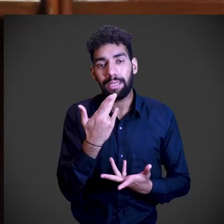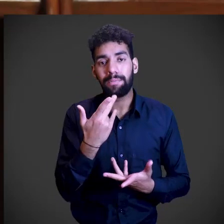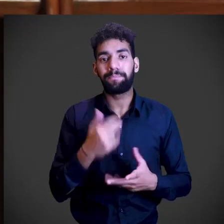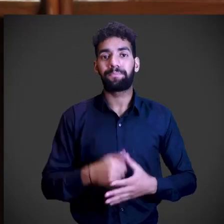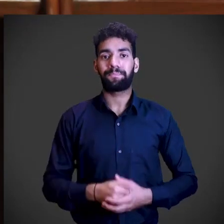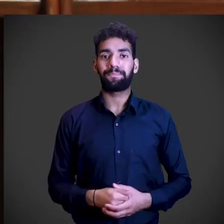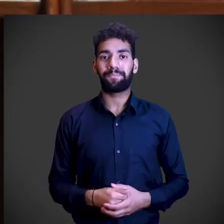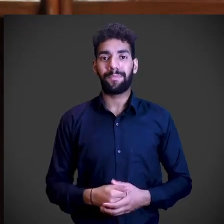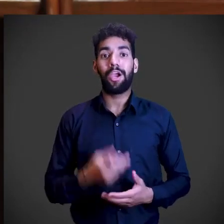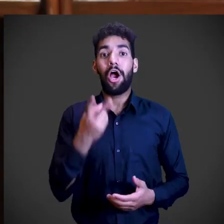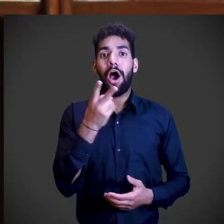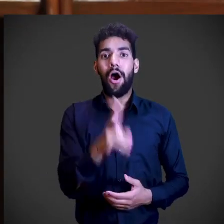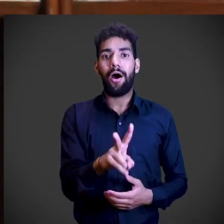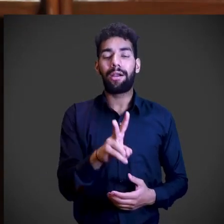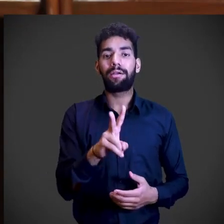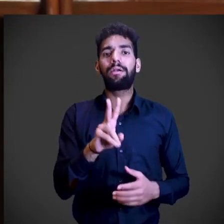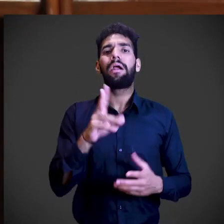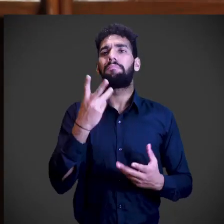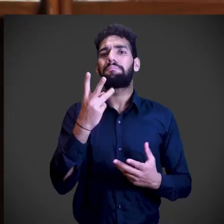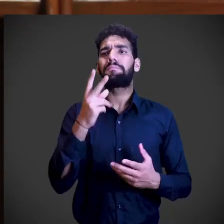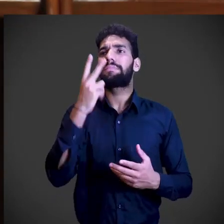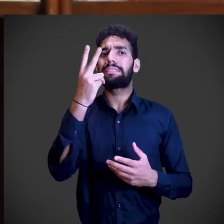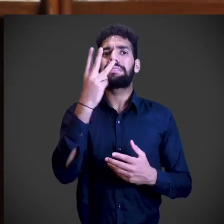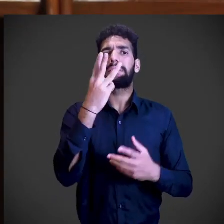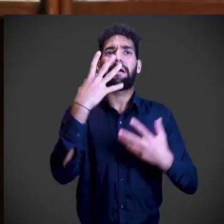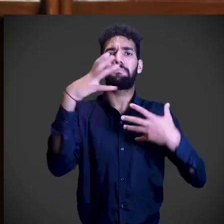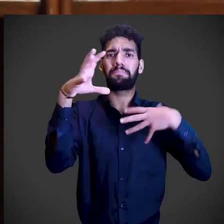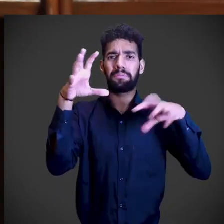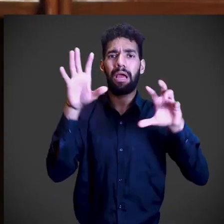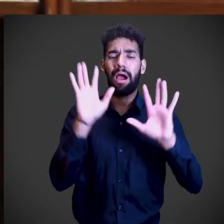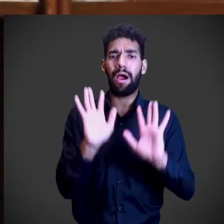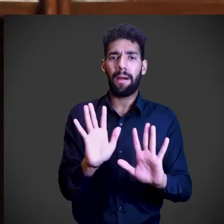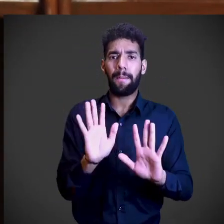आपके अगर 3-4 कंट्री से आ रहे हैं तो मुख्तलिफ उनमें